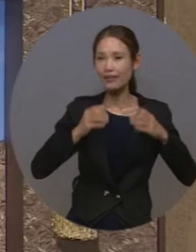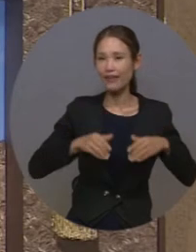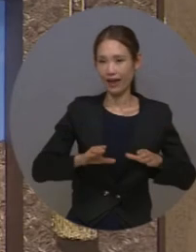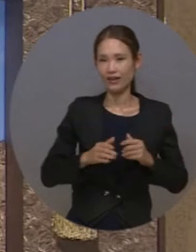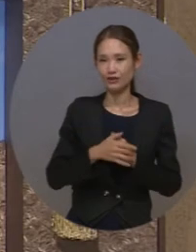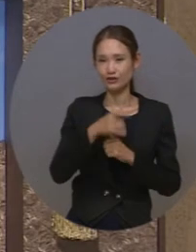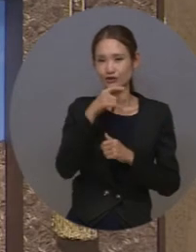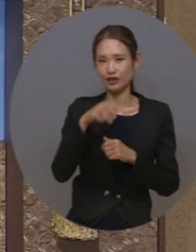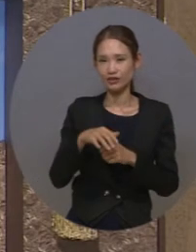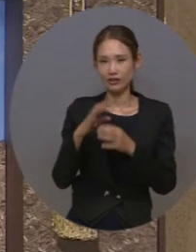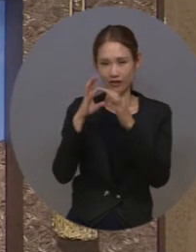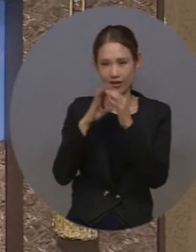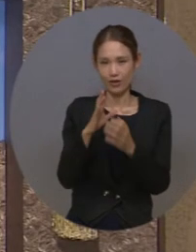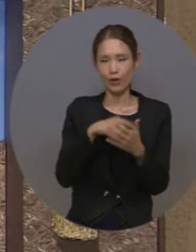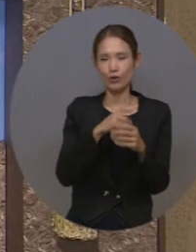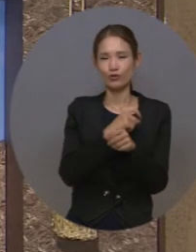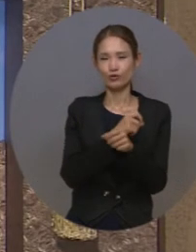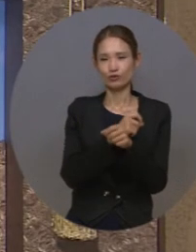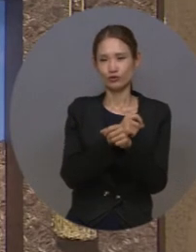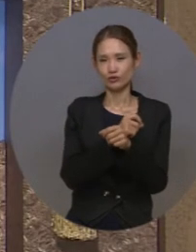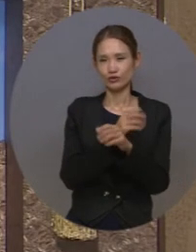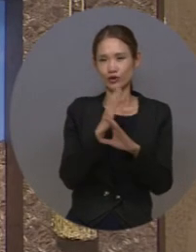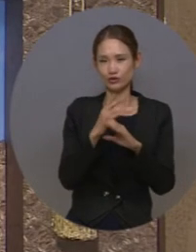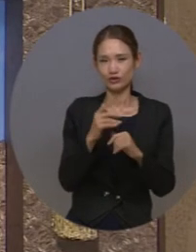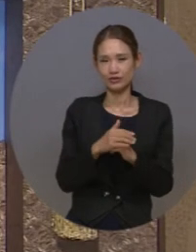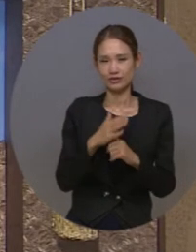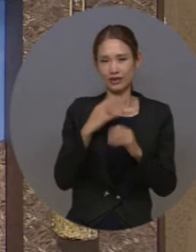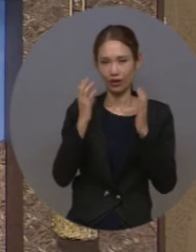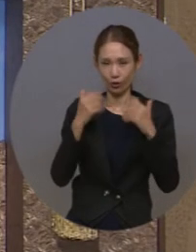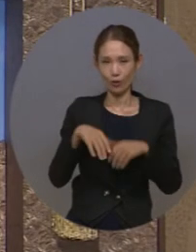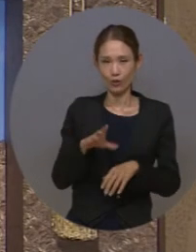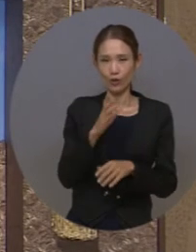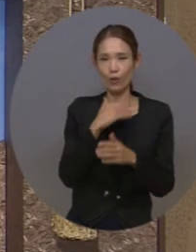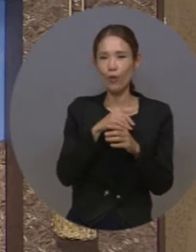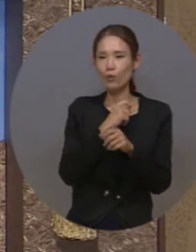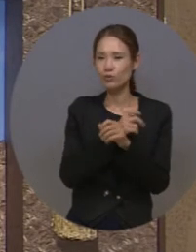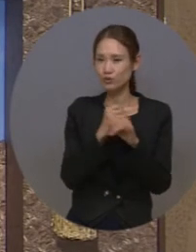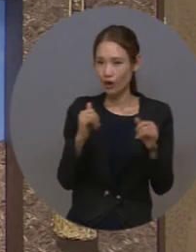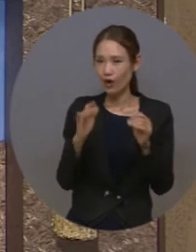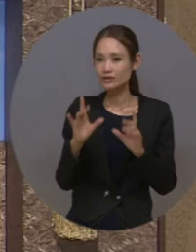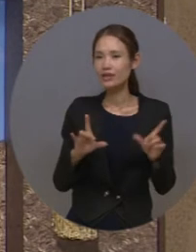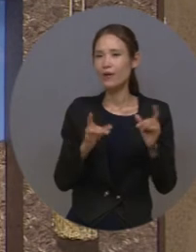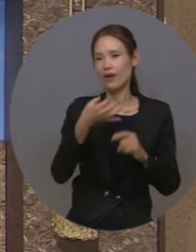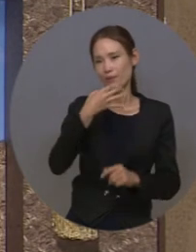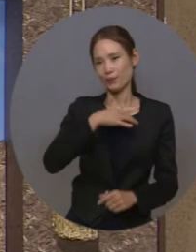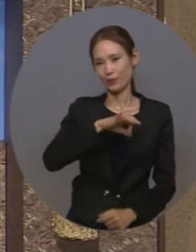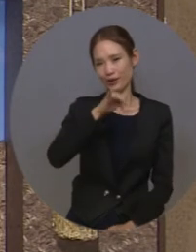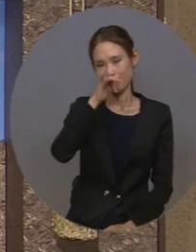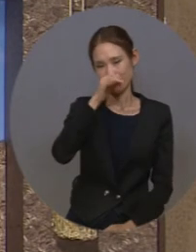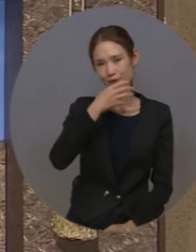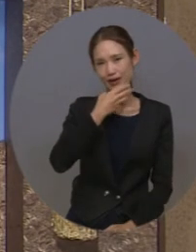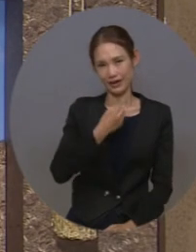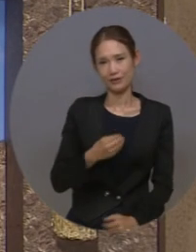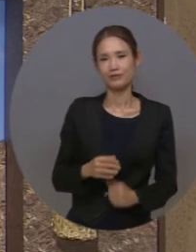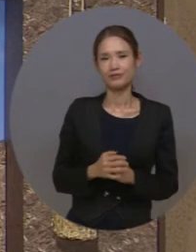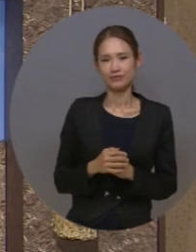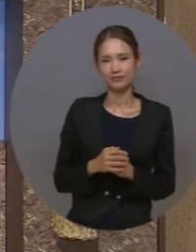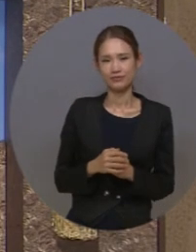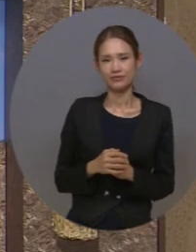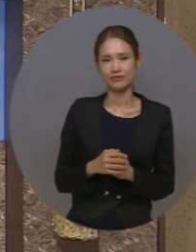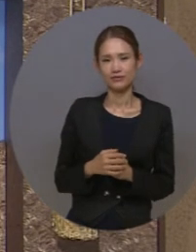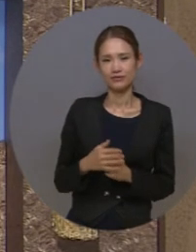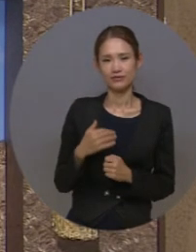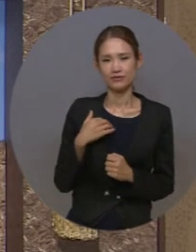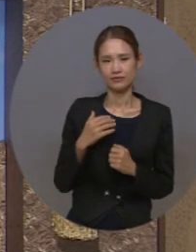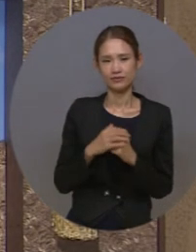수원에서 계속 공무원 생활을 했습니다. 내 고향에서 공무원 생활한 것이 참 보람도 있고 네. 행복합니다. 예. 제가